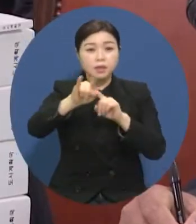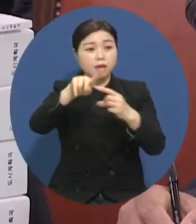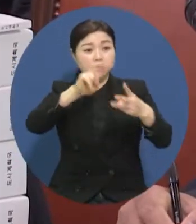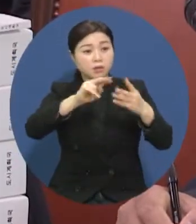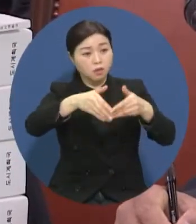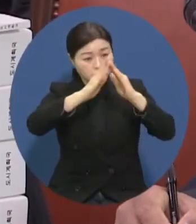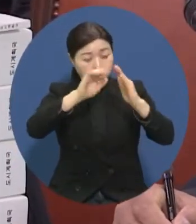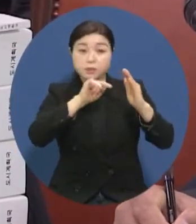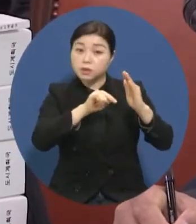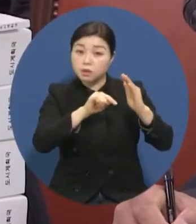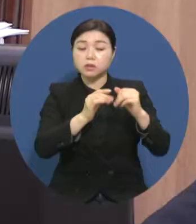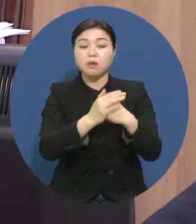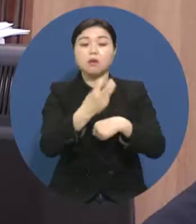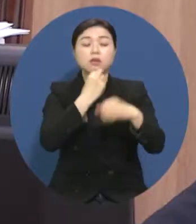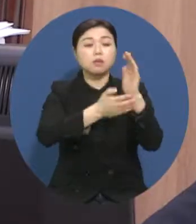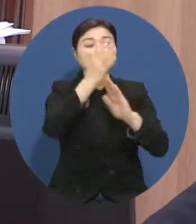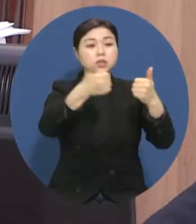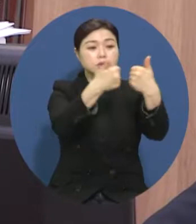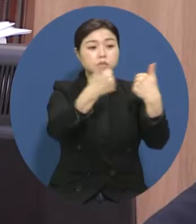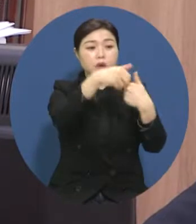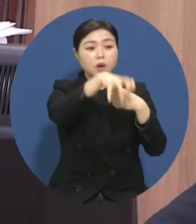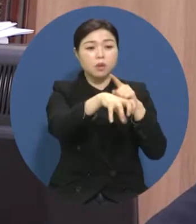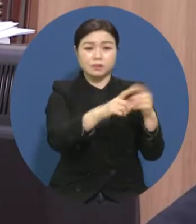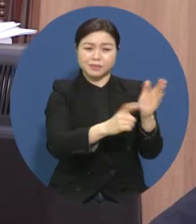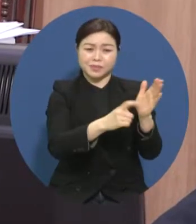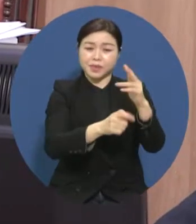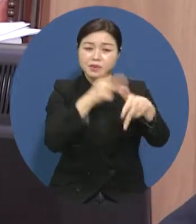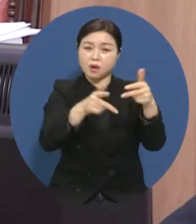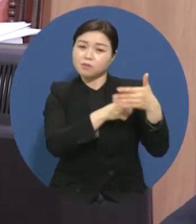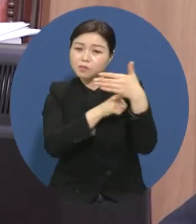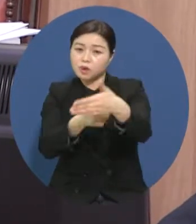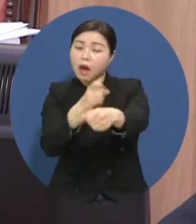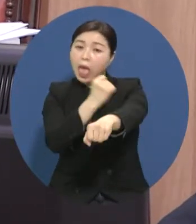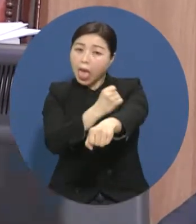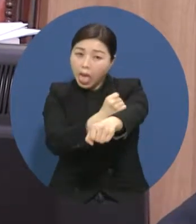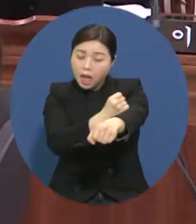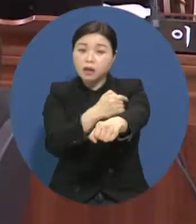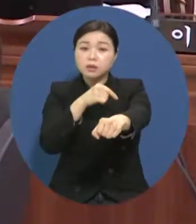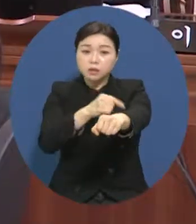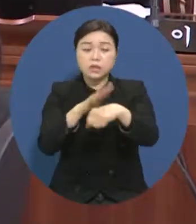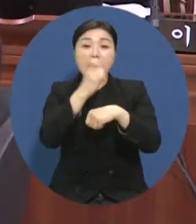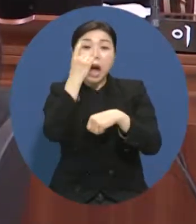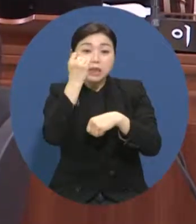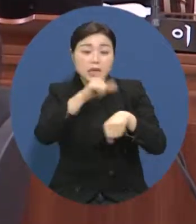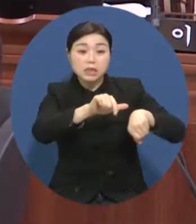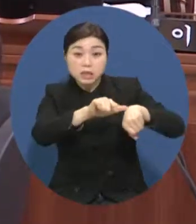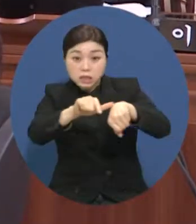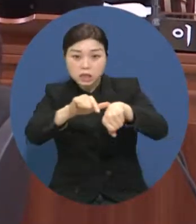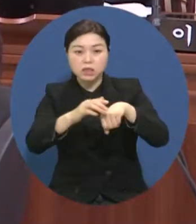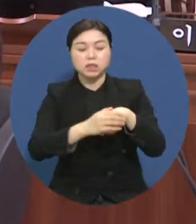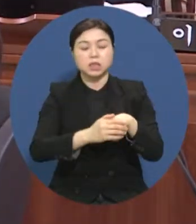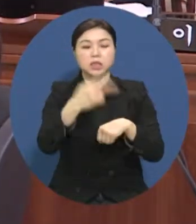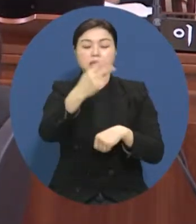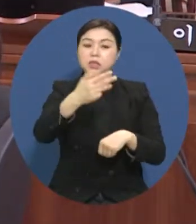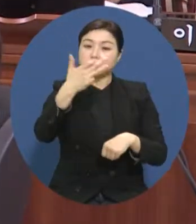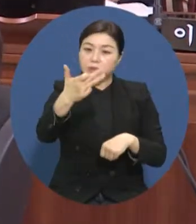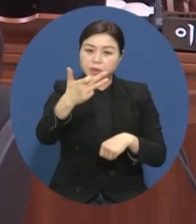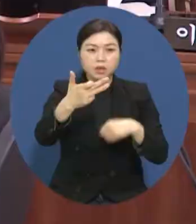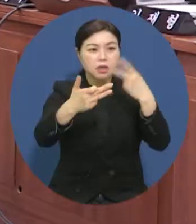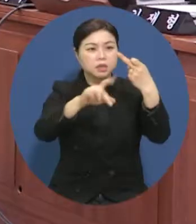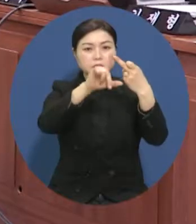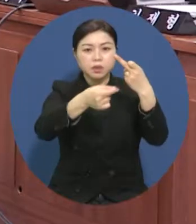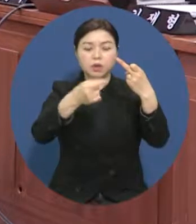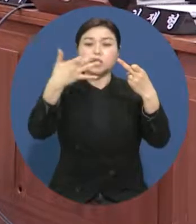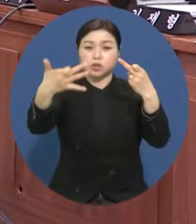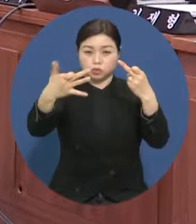센터 건립은 서울시의회가 조속한 사업 추진을 촉구하고 나선 지 한 달이 경과한 지난 2018년